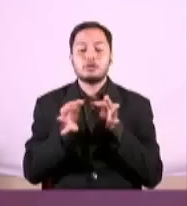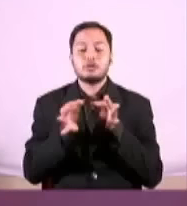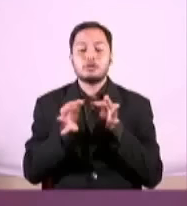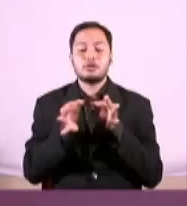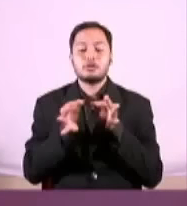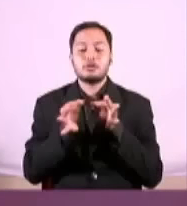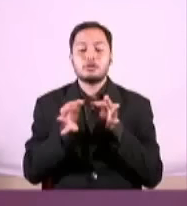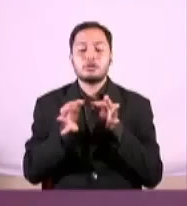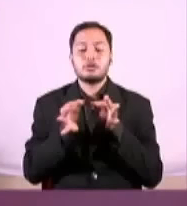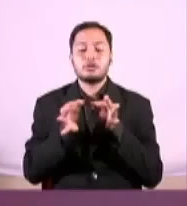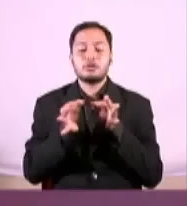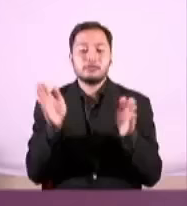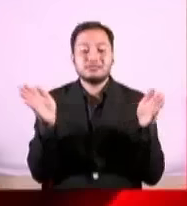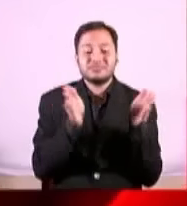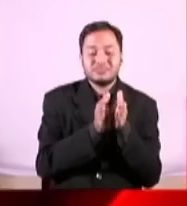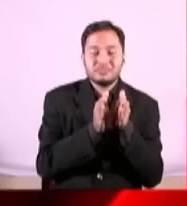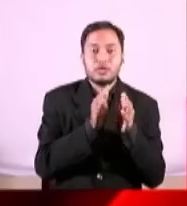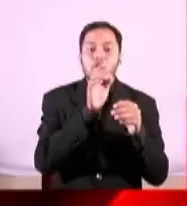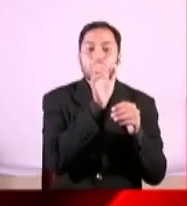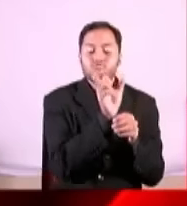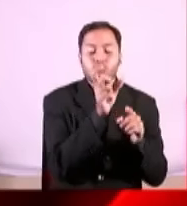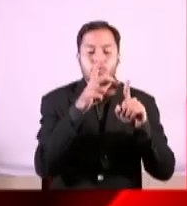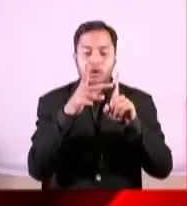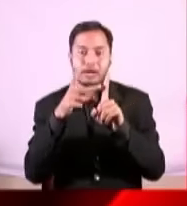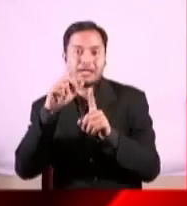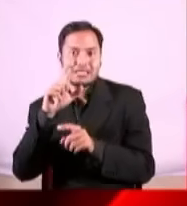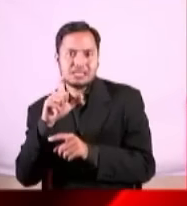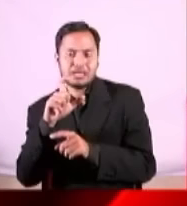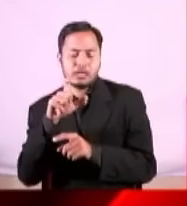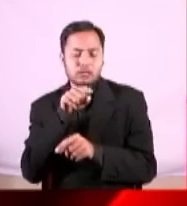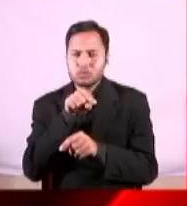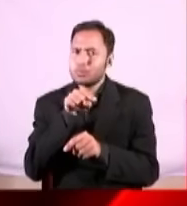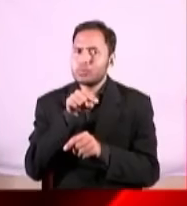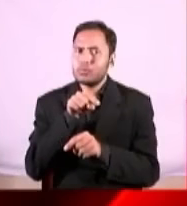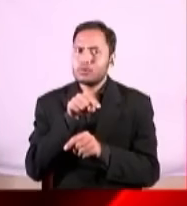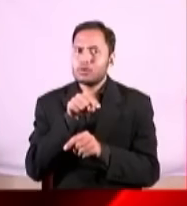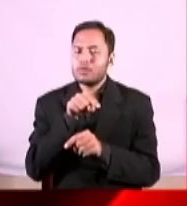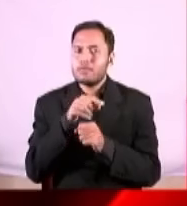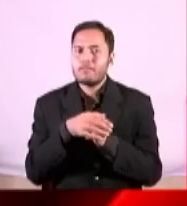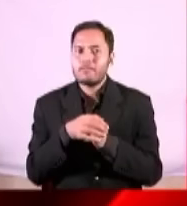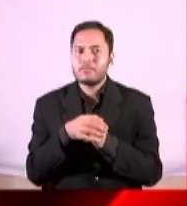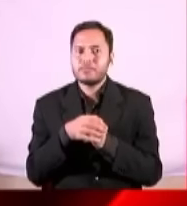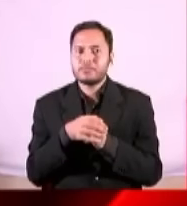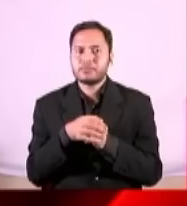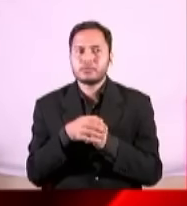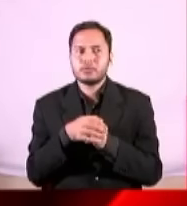diterjemahkan uhc universal he